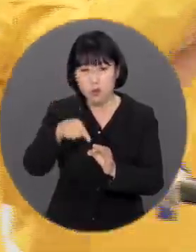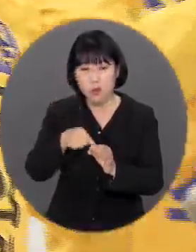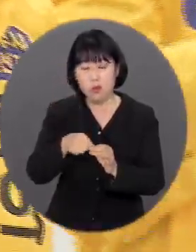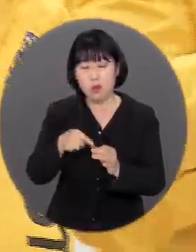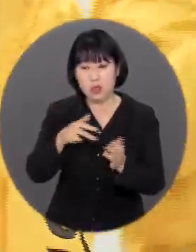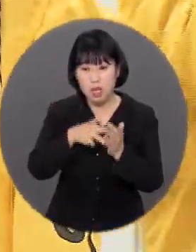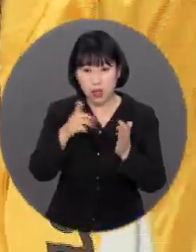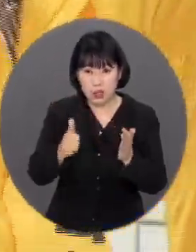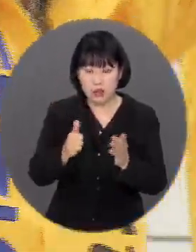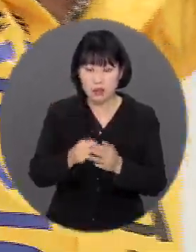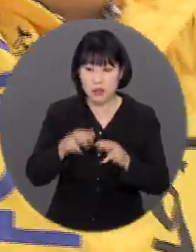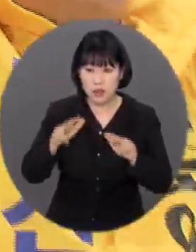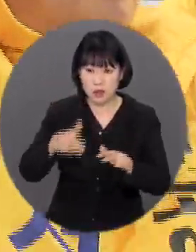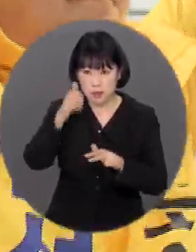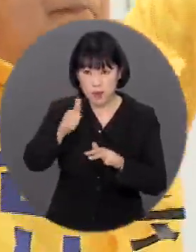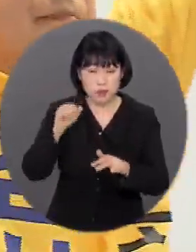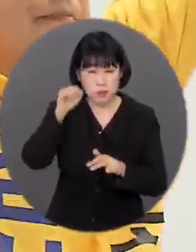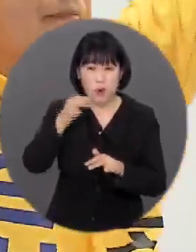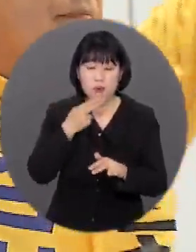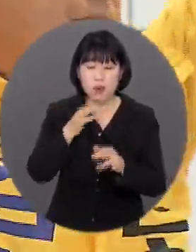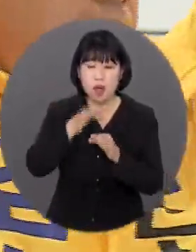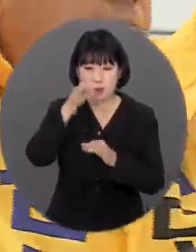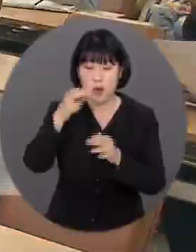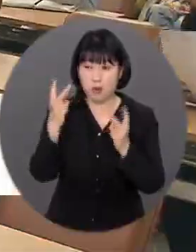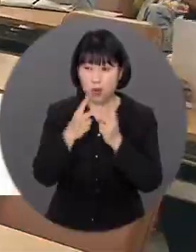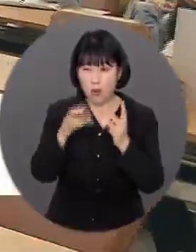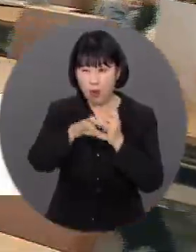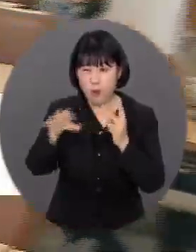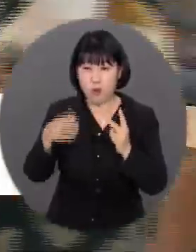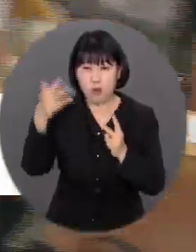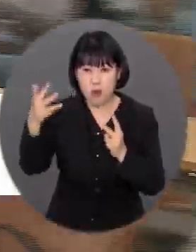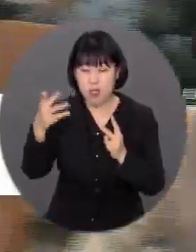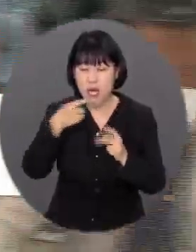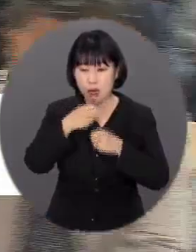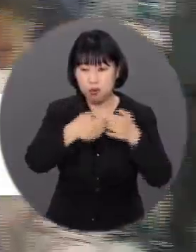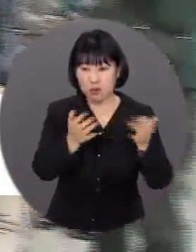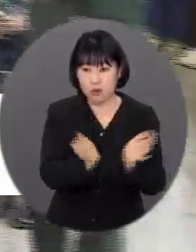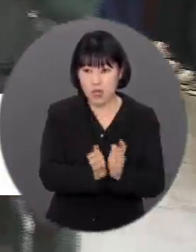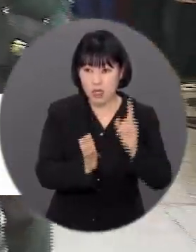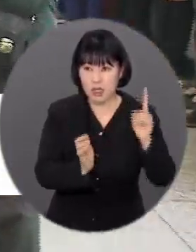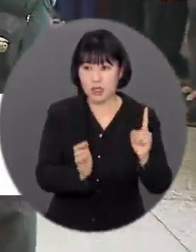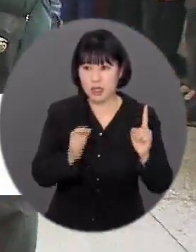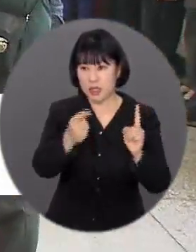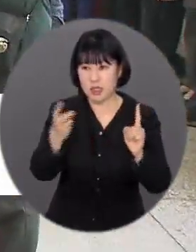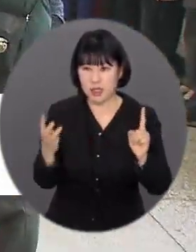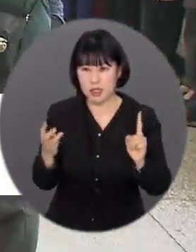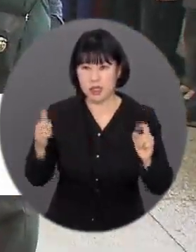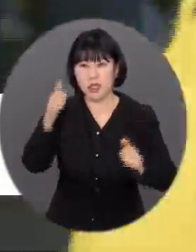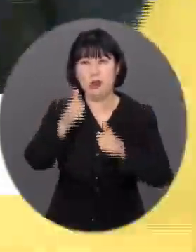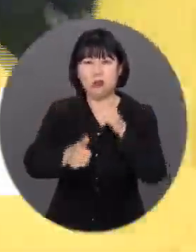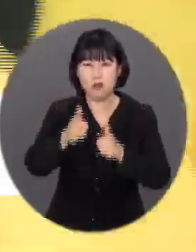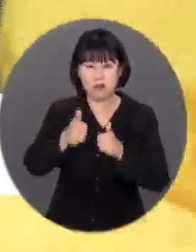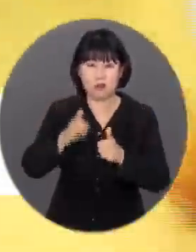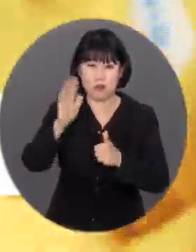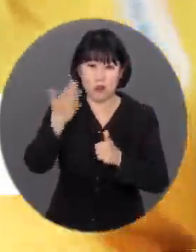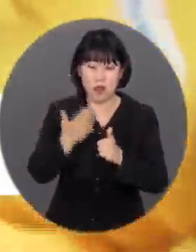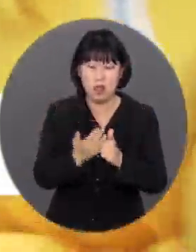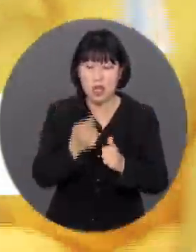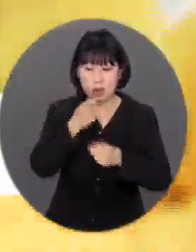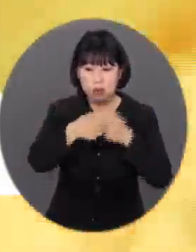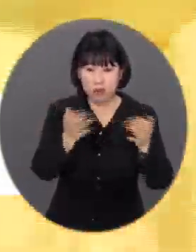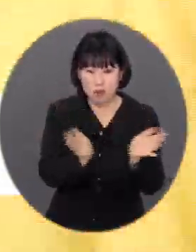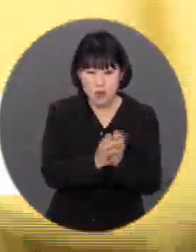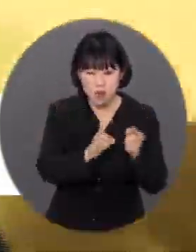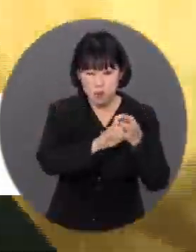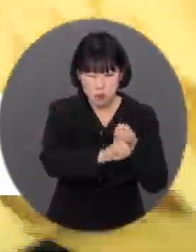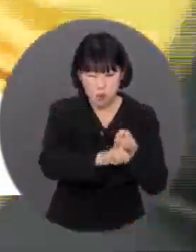출마하지 않는 담양과 곡성 등 적어도 8곳에서 민주당 후보와의 일전이 불가피해졌습니다. 민주당